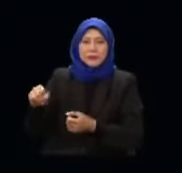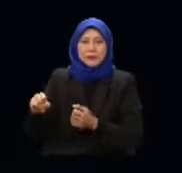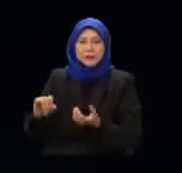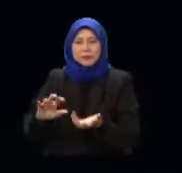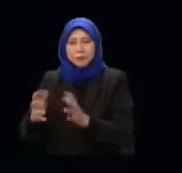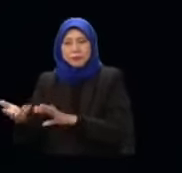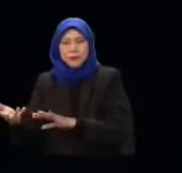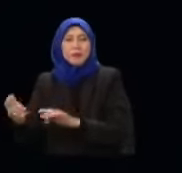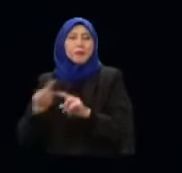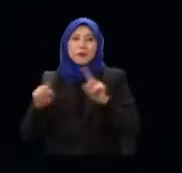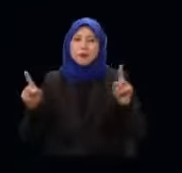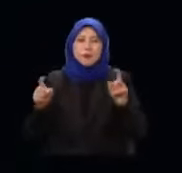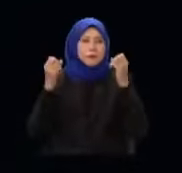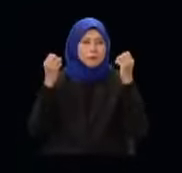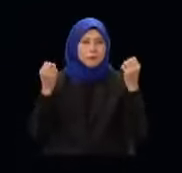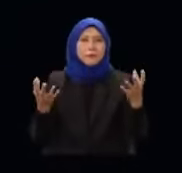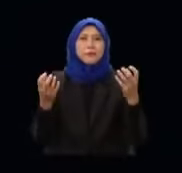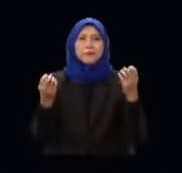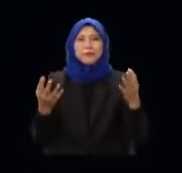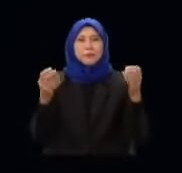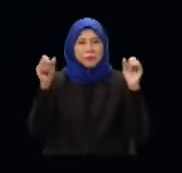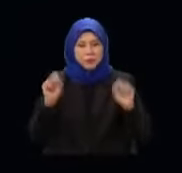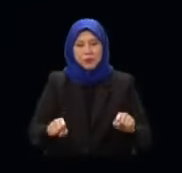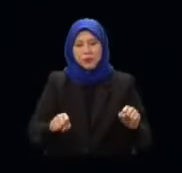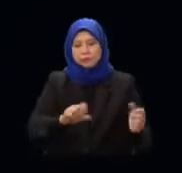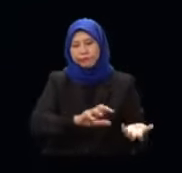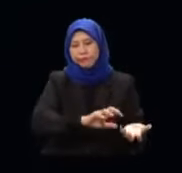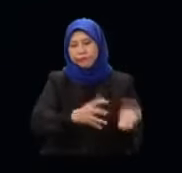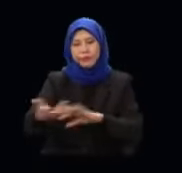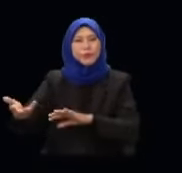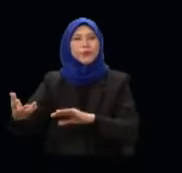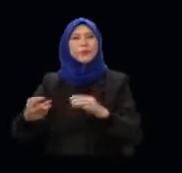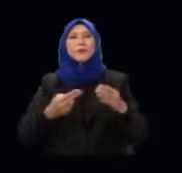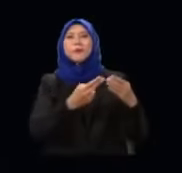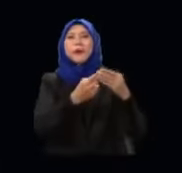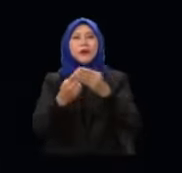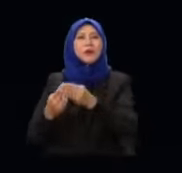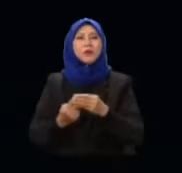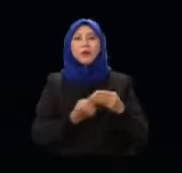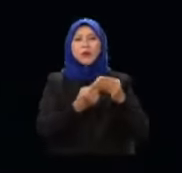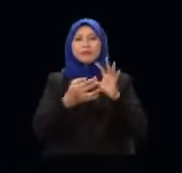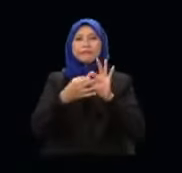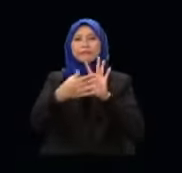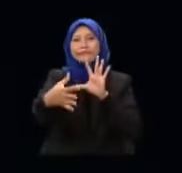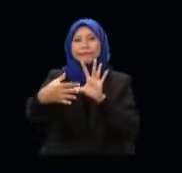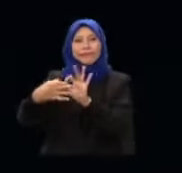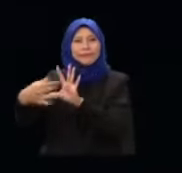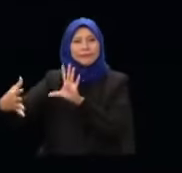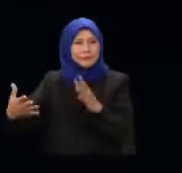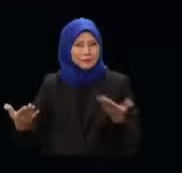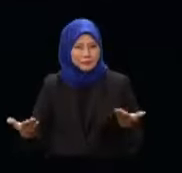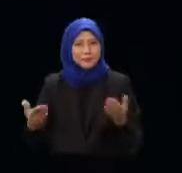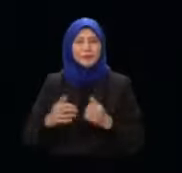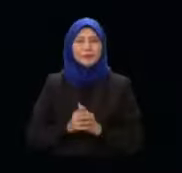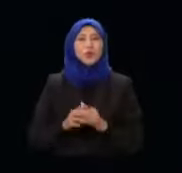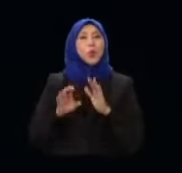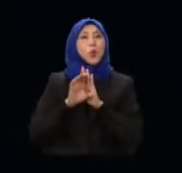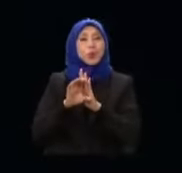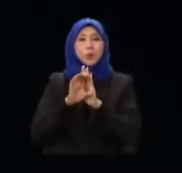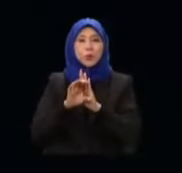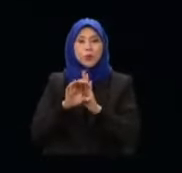mengakibatkan banyak ngarep karo yang boleh menjejaskan kesepaduan dalam masyarakat Indonesia contoh media